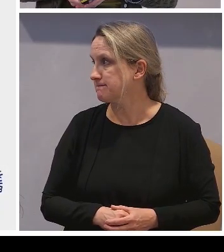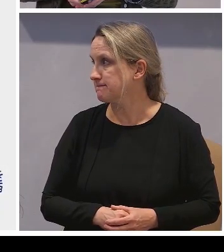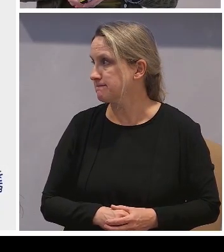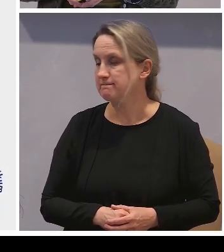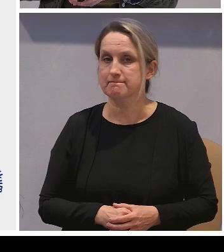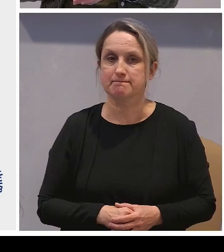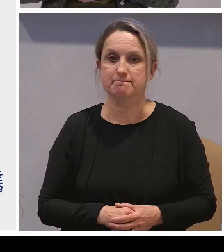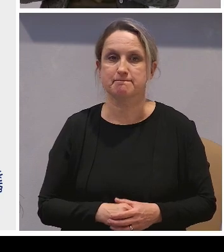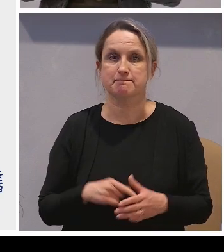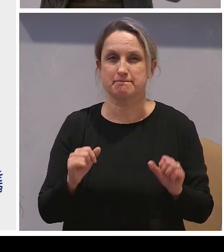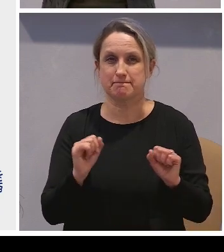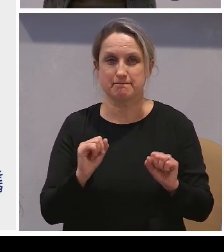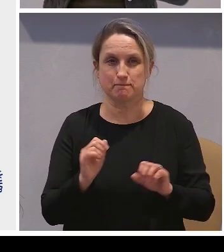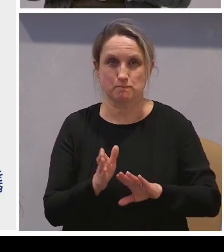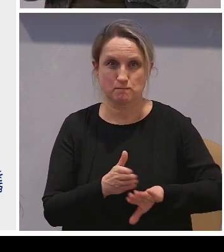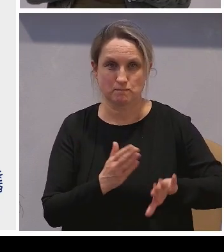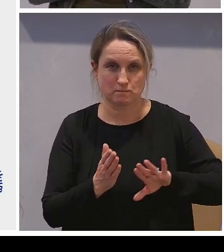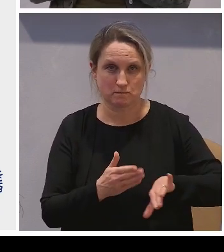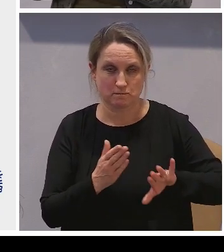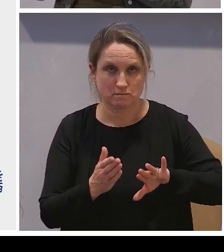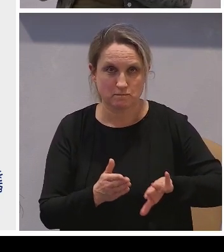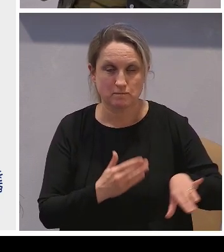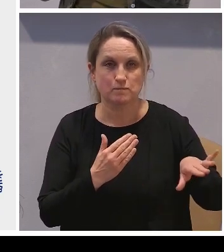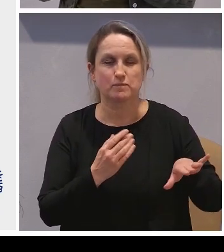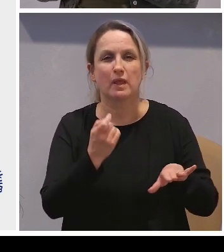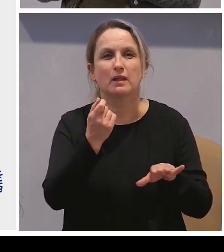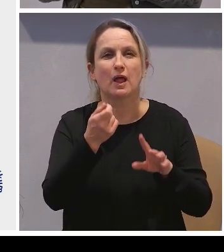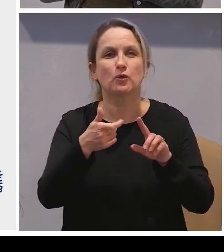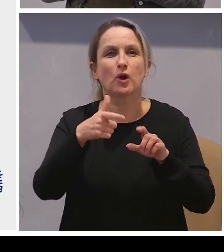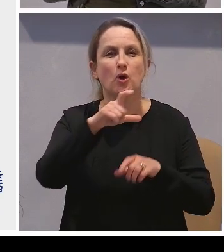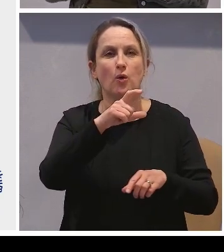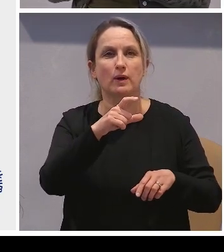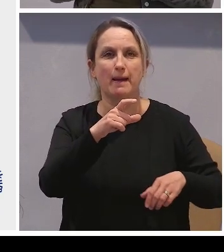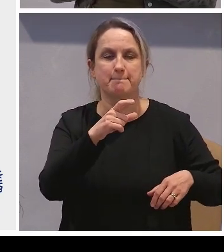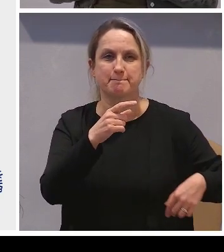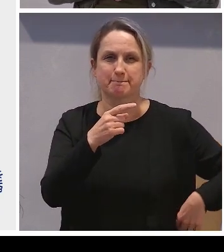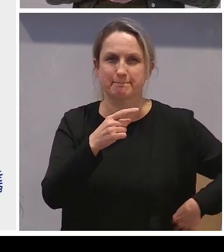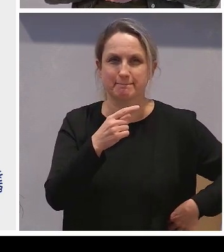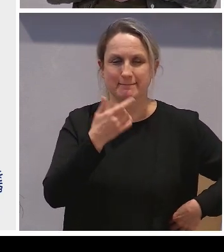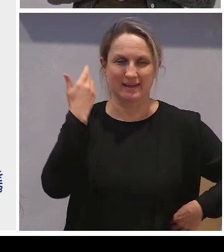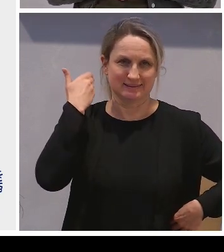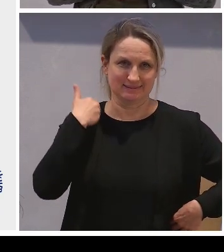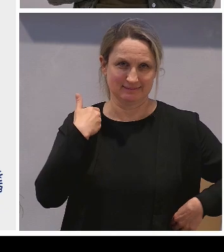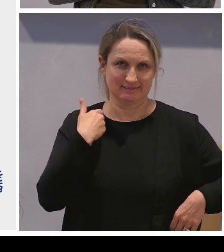siit lähen kiiresti üle. Kõigepealt ma räägin ja natuke I'll rohkem skip past spinaalsest these. lihasatrophiast, sest